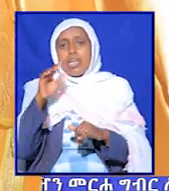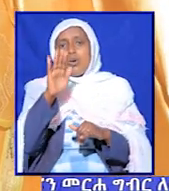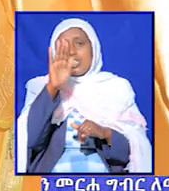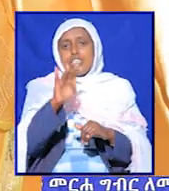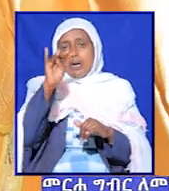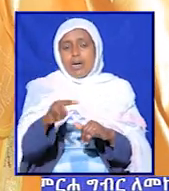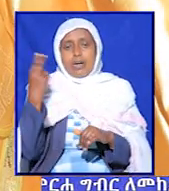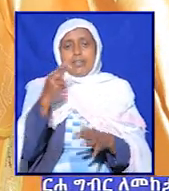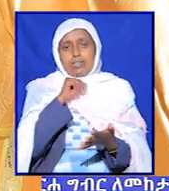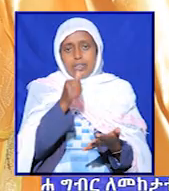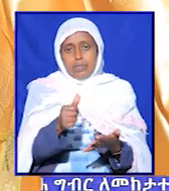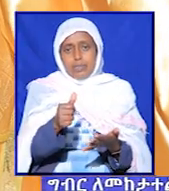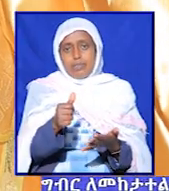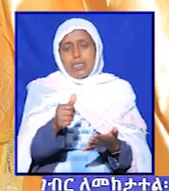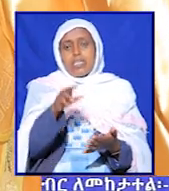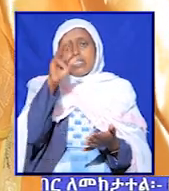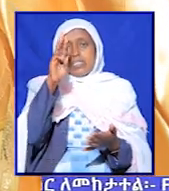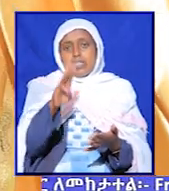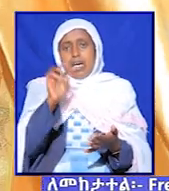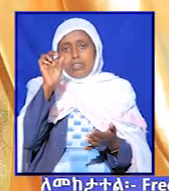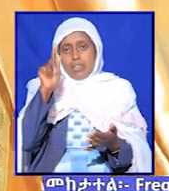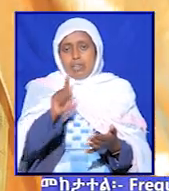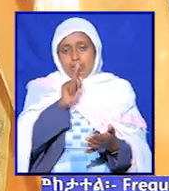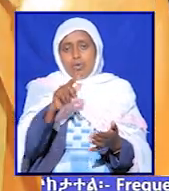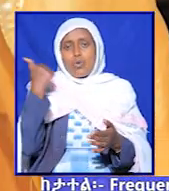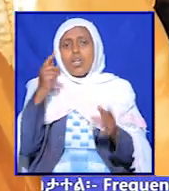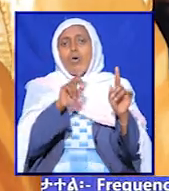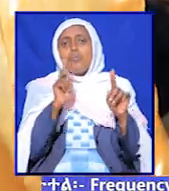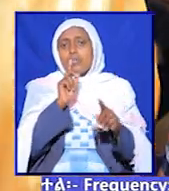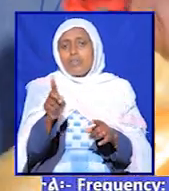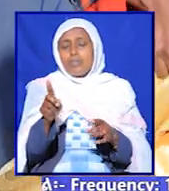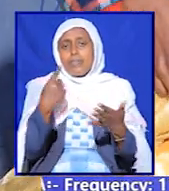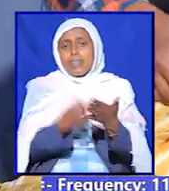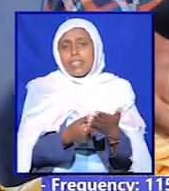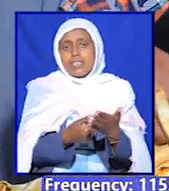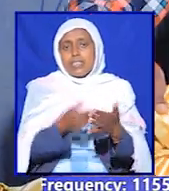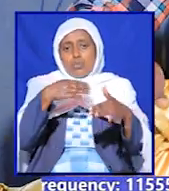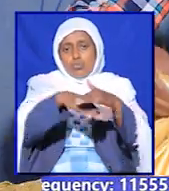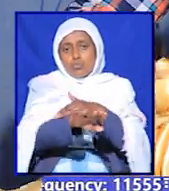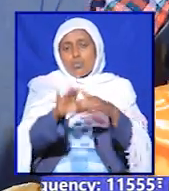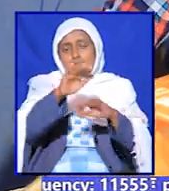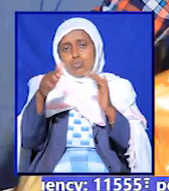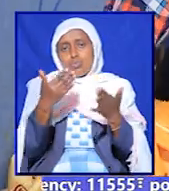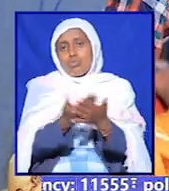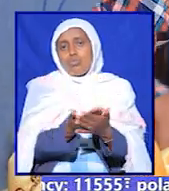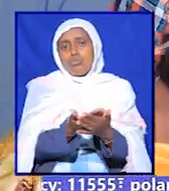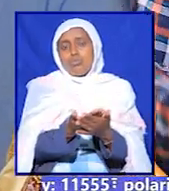ሻማ አንጠቀምም ሳተን ነው ሌላው ምንድነው እነዚህ ውስጦች